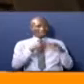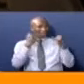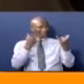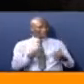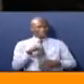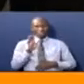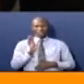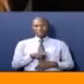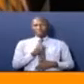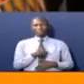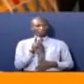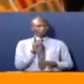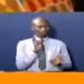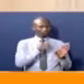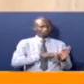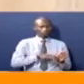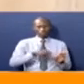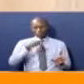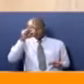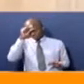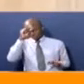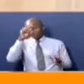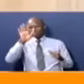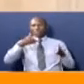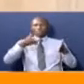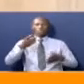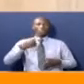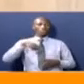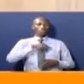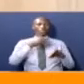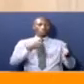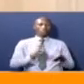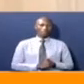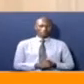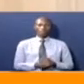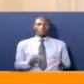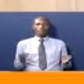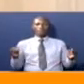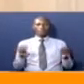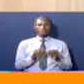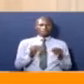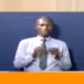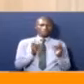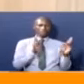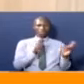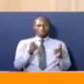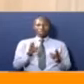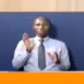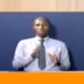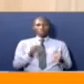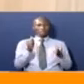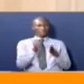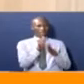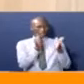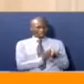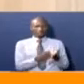aka mose mianya ya Utongoi. Umu ndetu iva tuina mkutano wa Common Women Agenda. Ilani